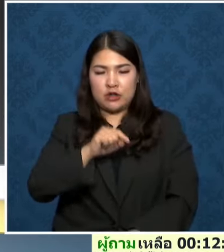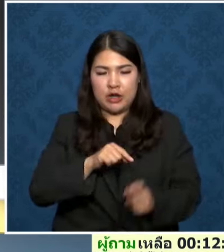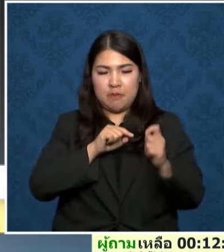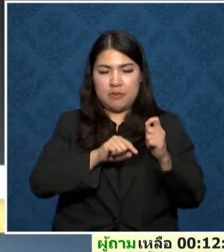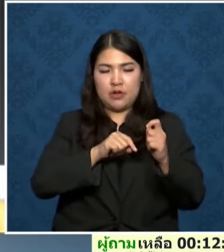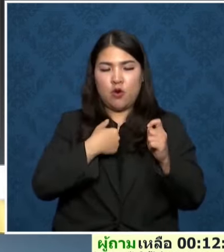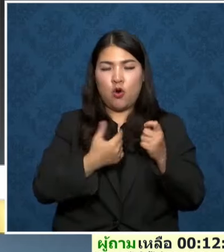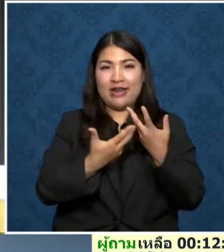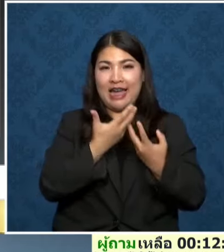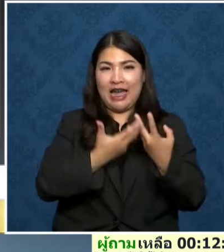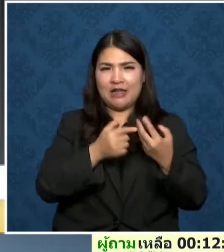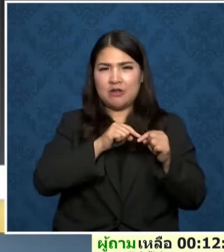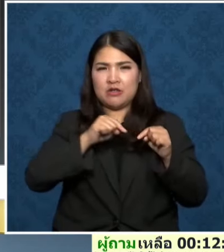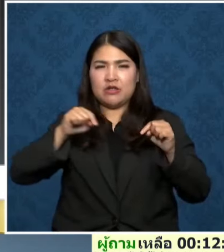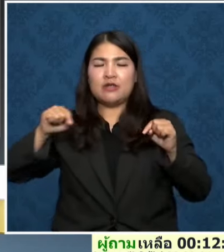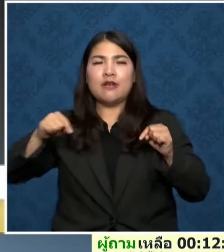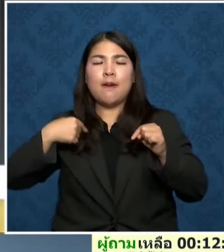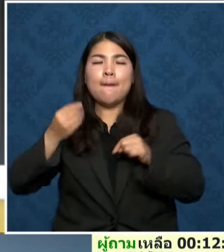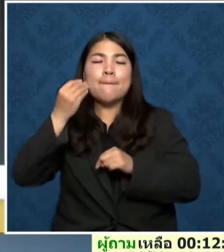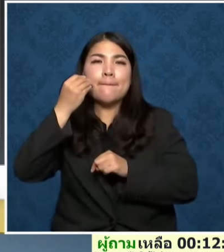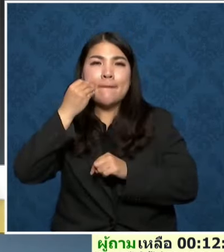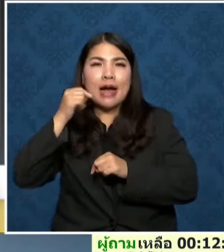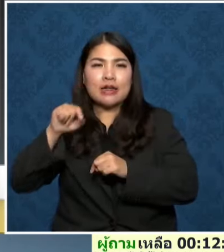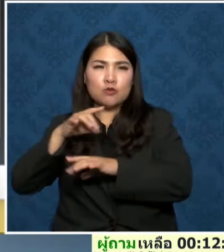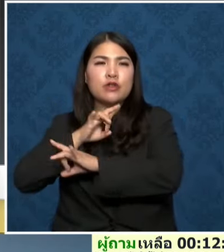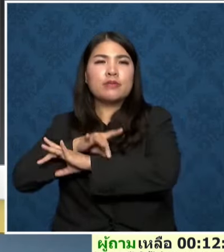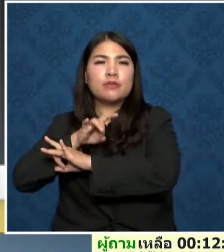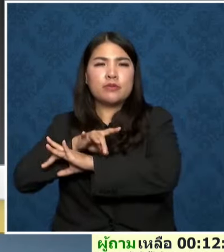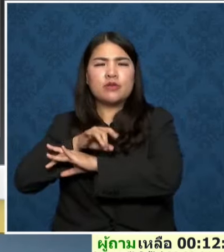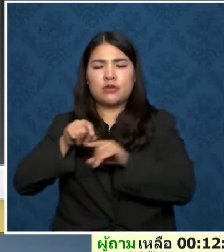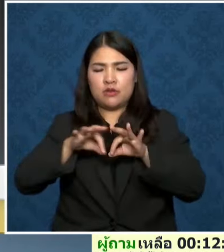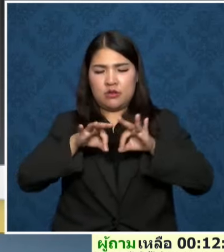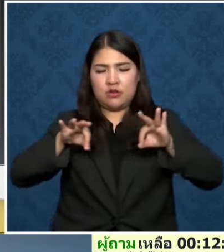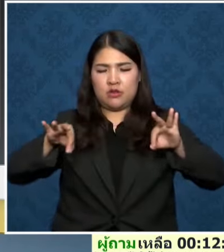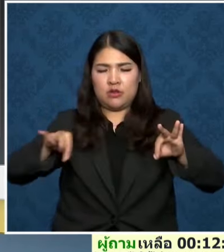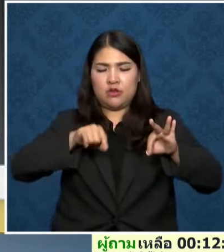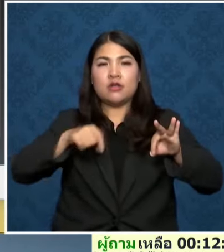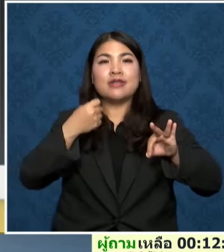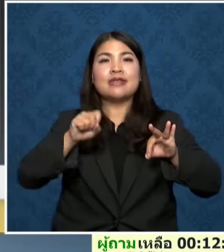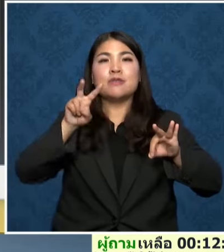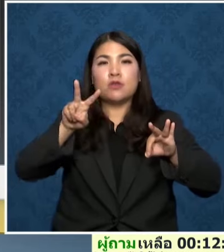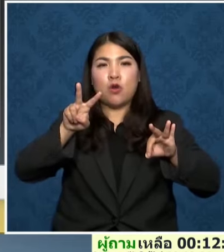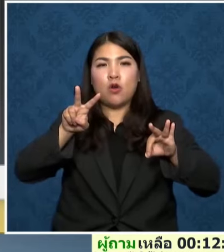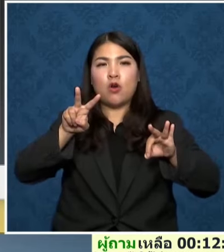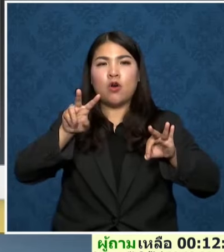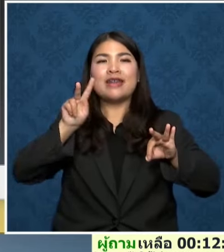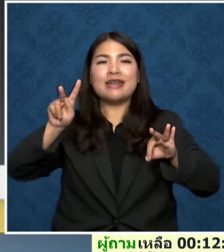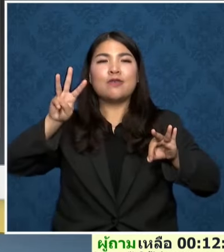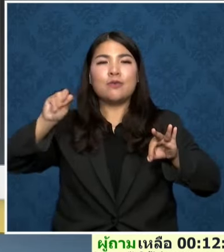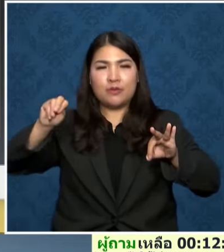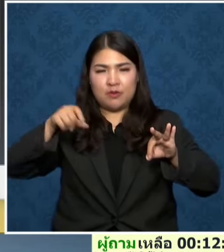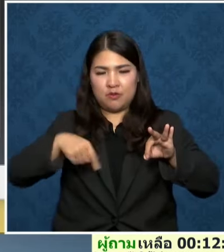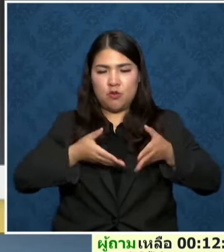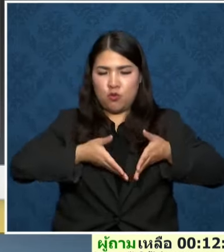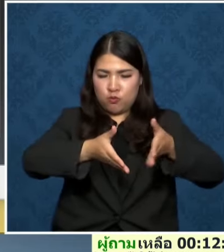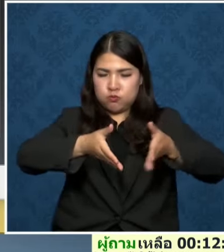องญาปร่องไปจนถึงบ้านทุ่งเคร็บ จังหวดเพชบุรีระยะทางทางสิ้น 12 กิโเมตรเป็นทาง 4